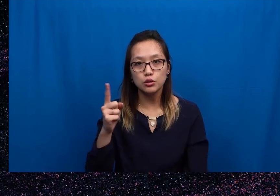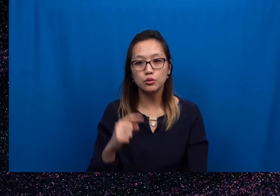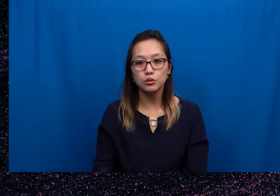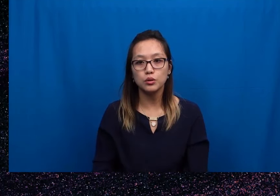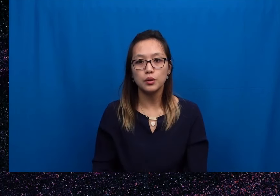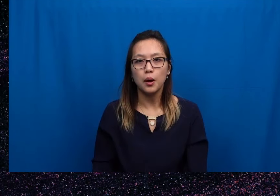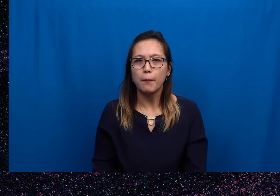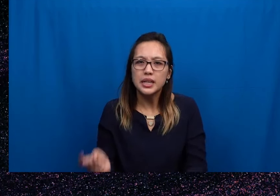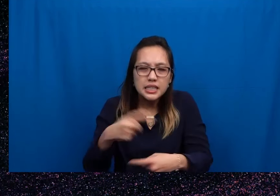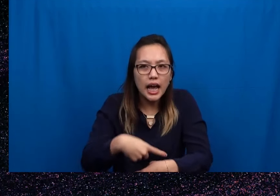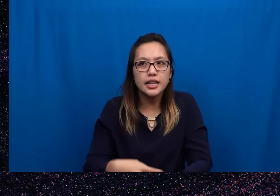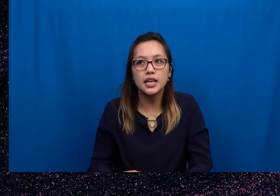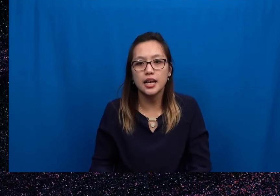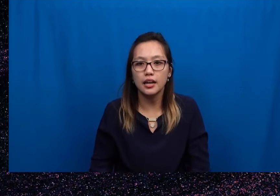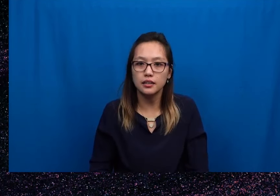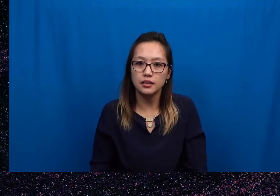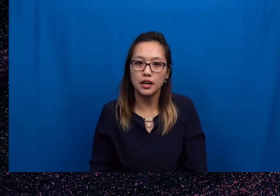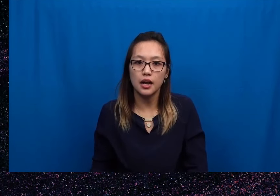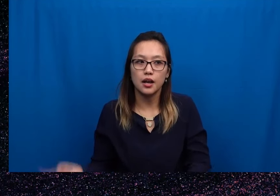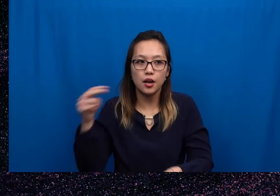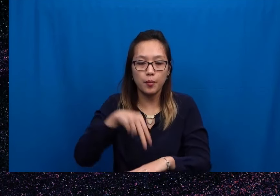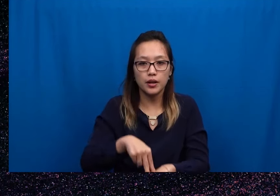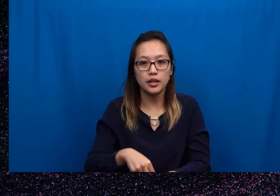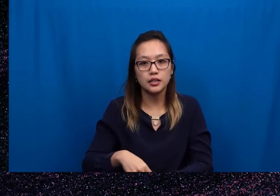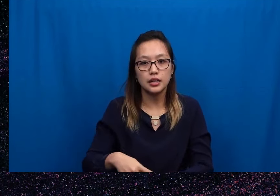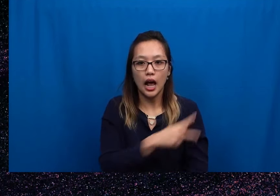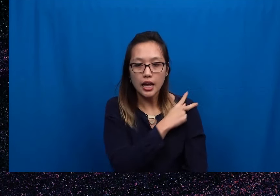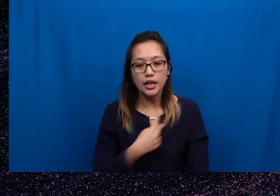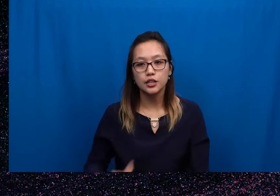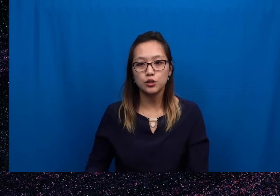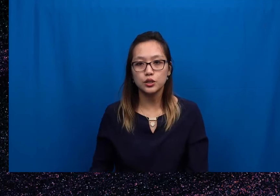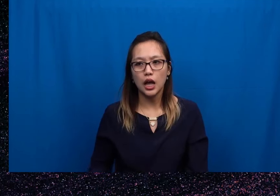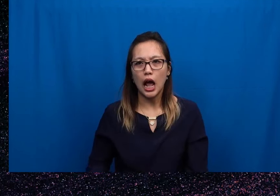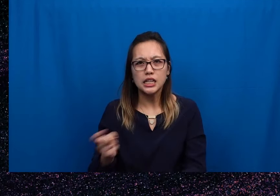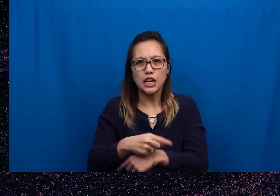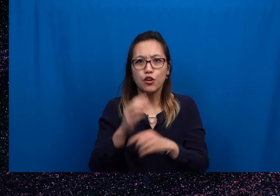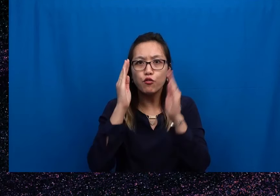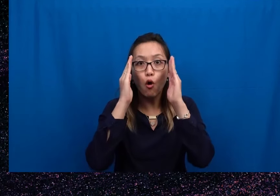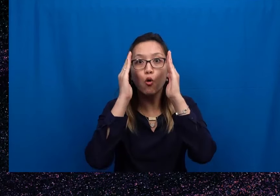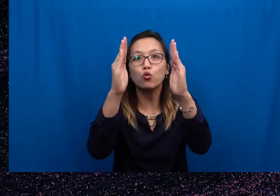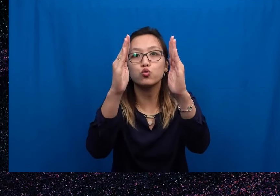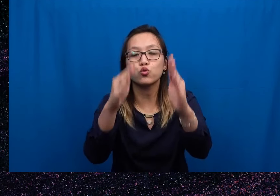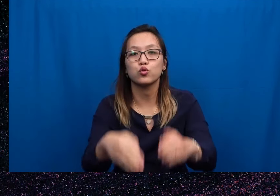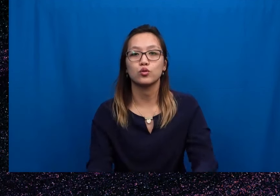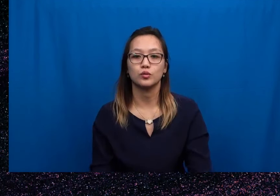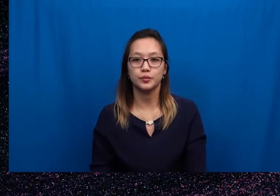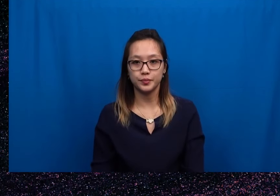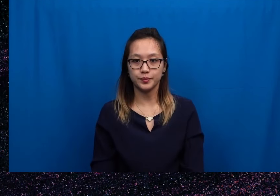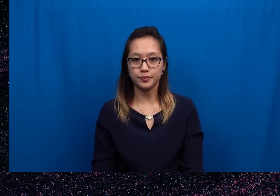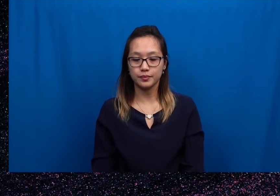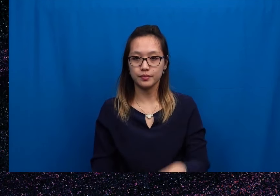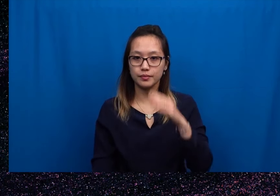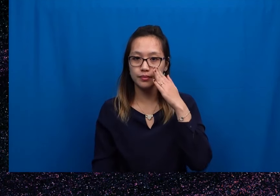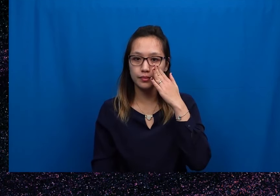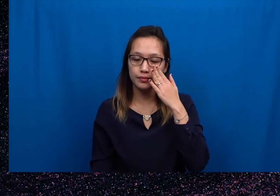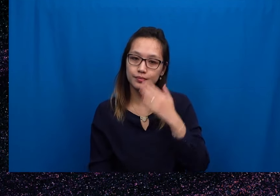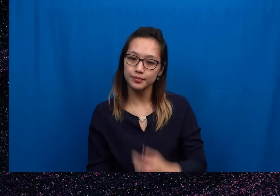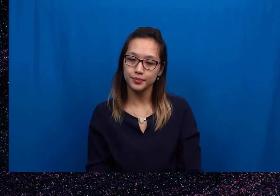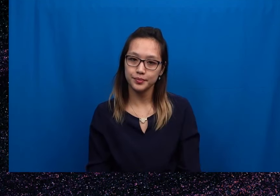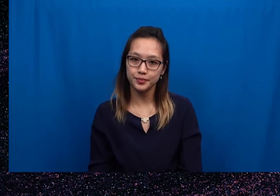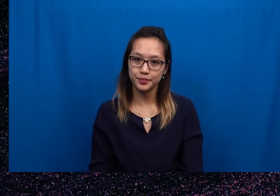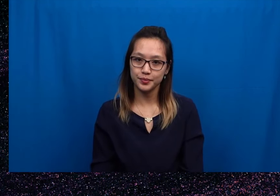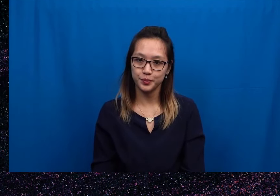itu sebagai fokus di dalam kehidupannya. Nah, pertanyaannya adalah begini. Kalau sampai